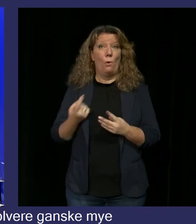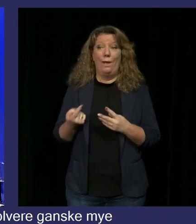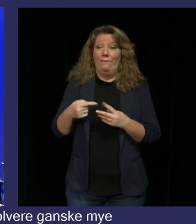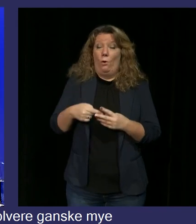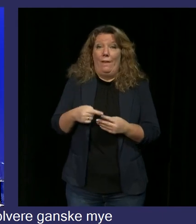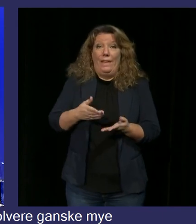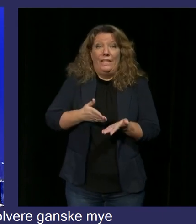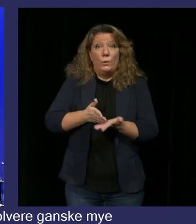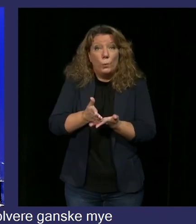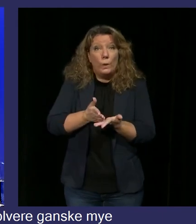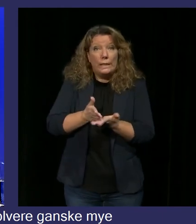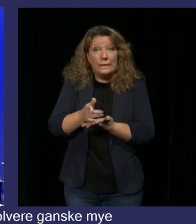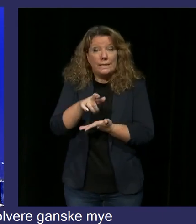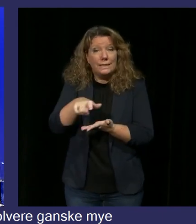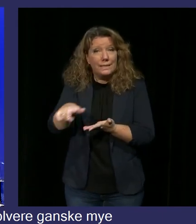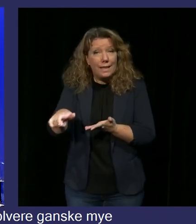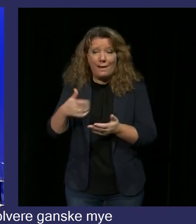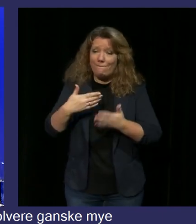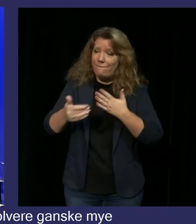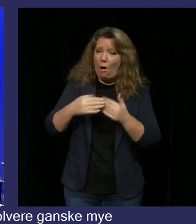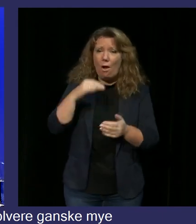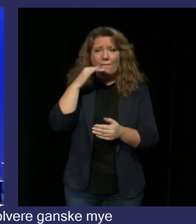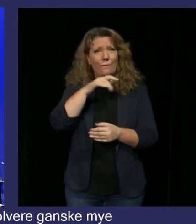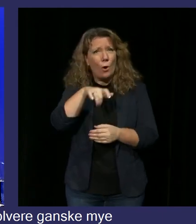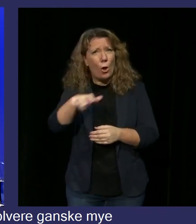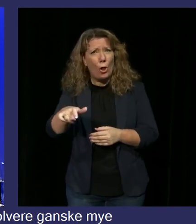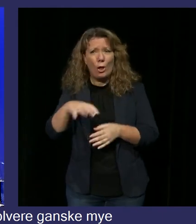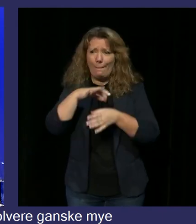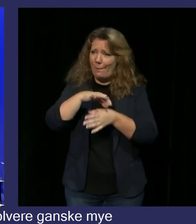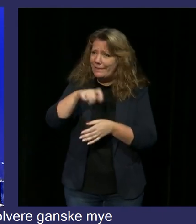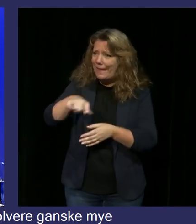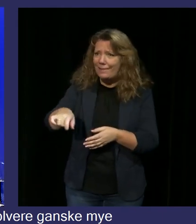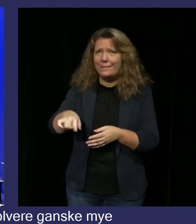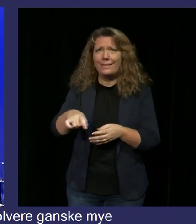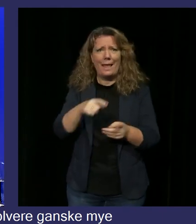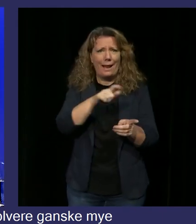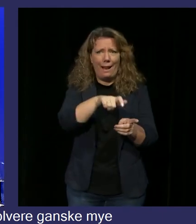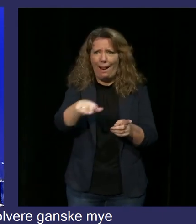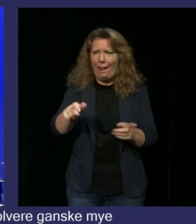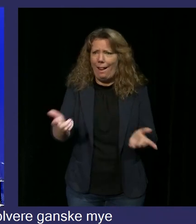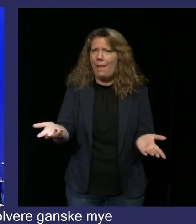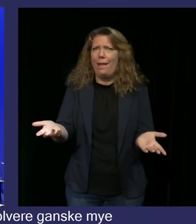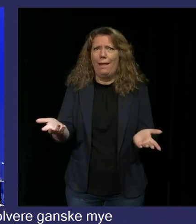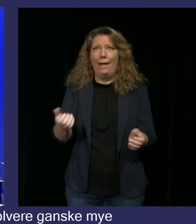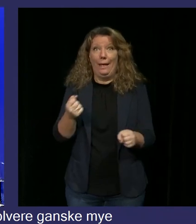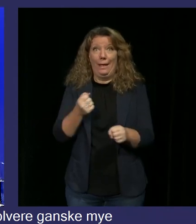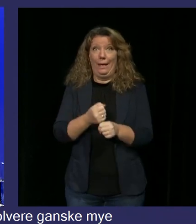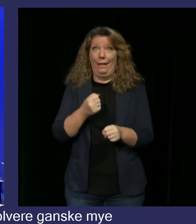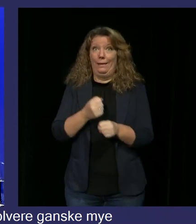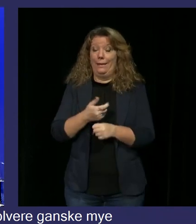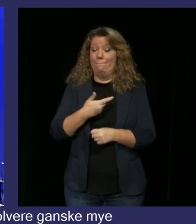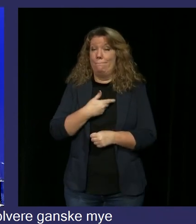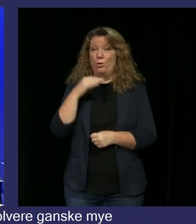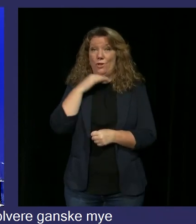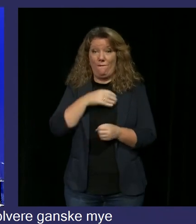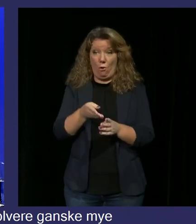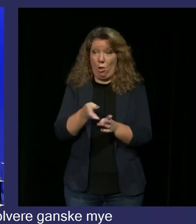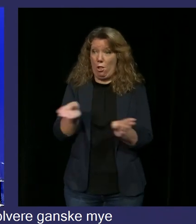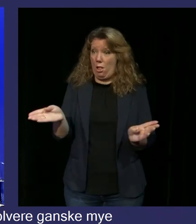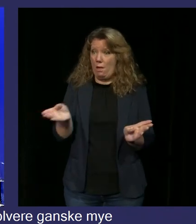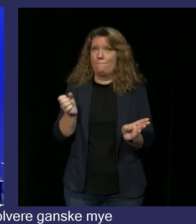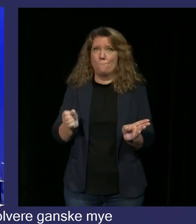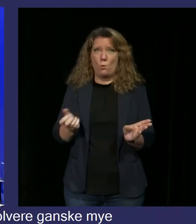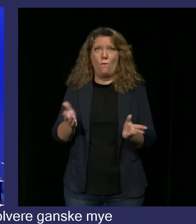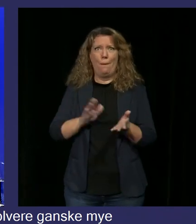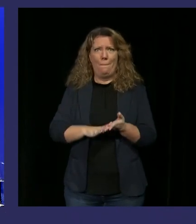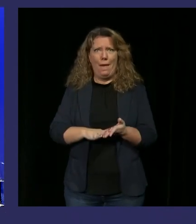jurister, fagfolk, pasienter, altså vi måtte involvere ganske mye folk. Og det er mange som har